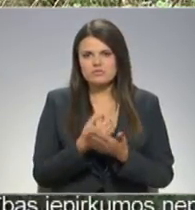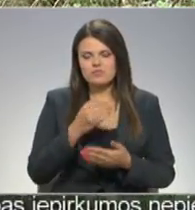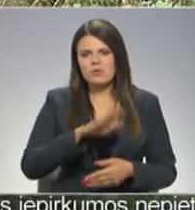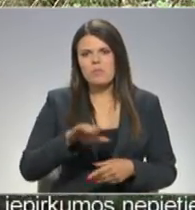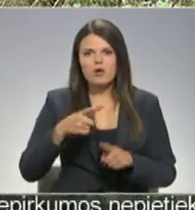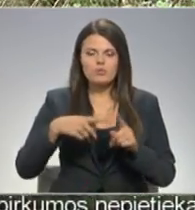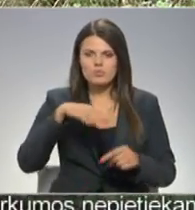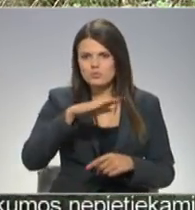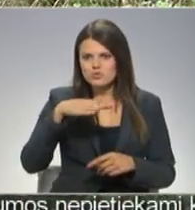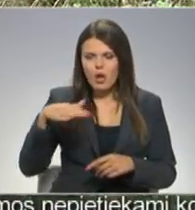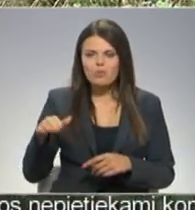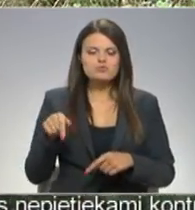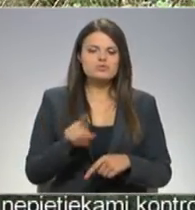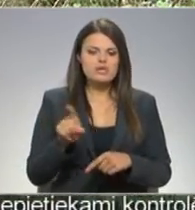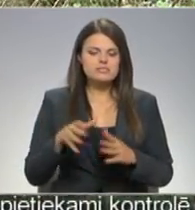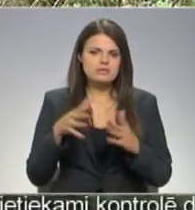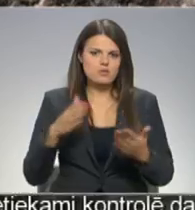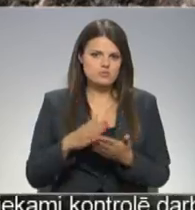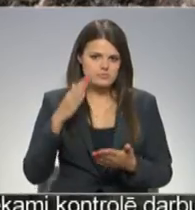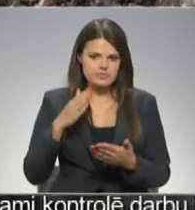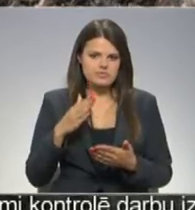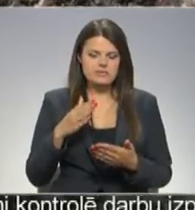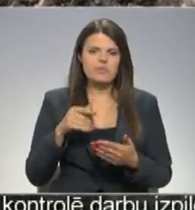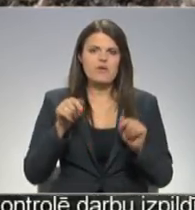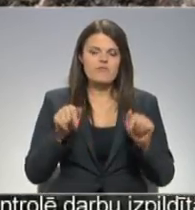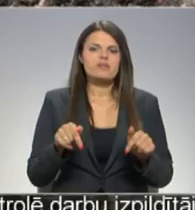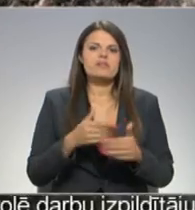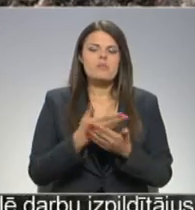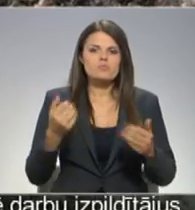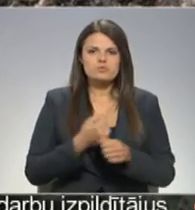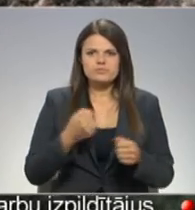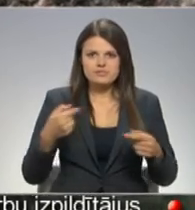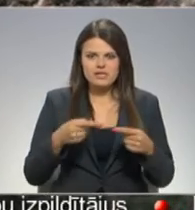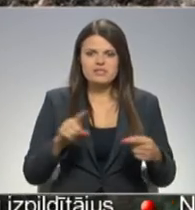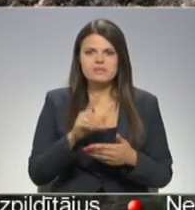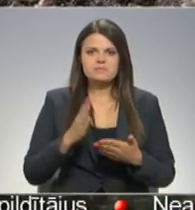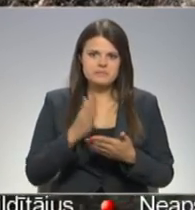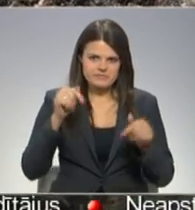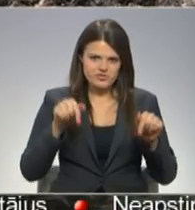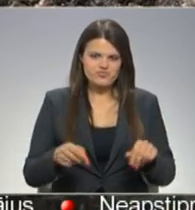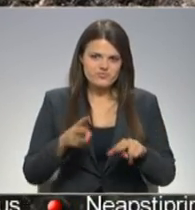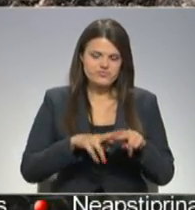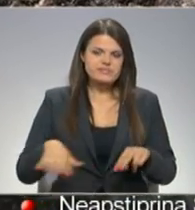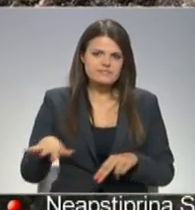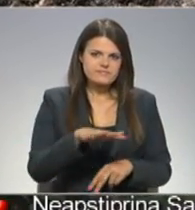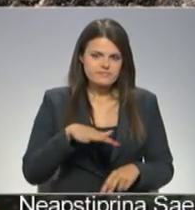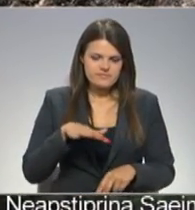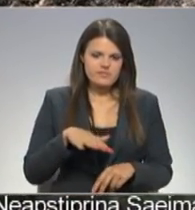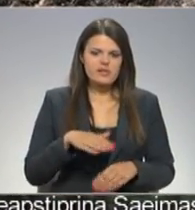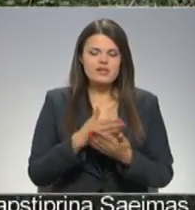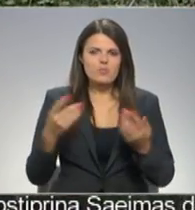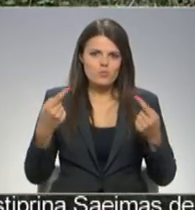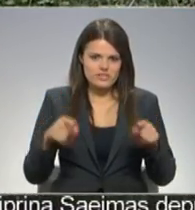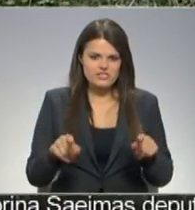bērni pusauģi, tas ir daudz bīstamāk. Jebkurš lādiņš ir bīstams šajā vietā un visā, jebkur